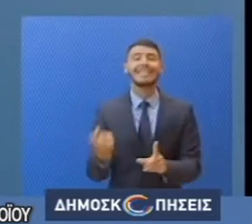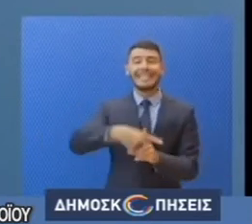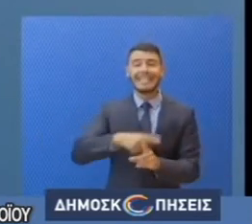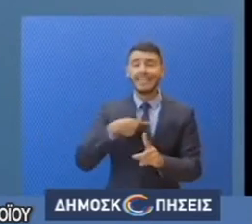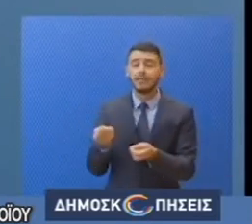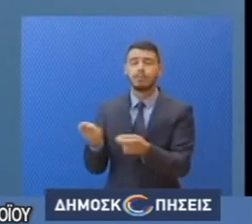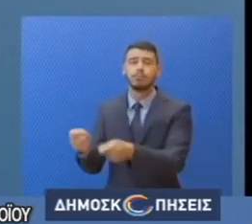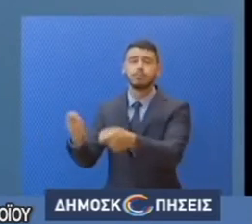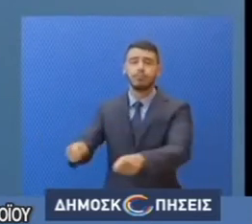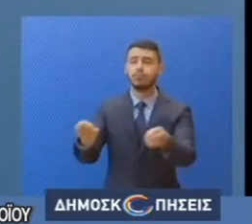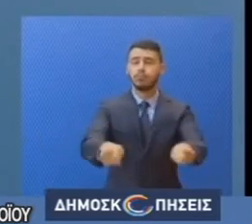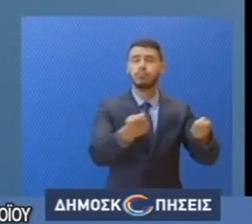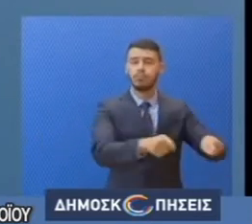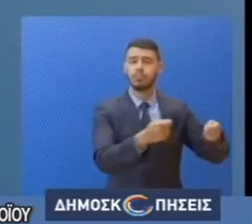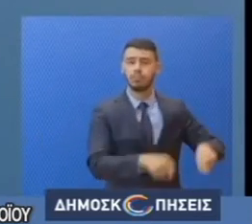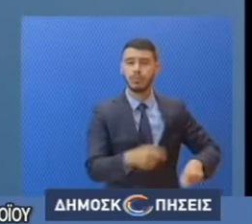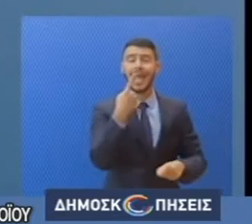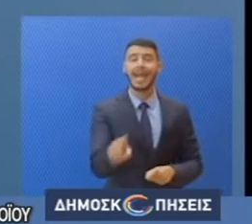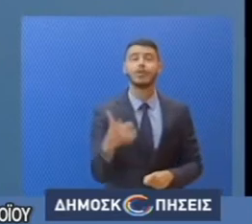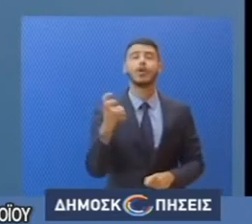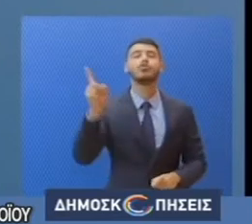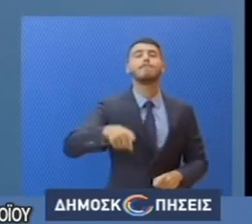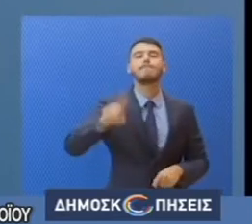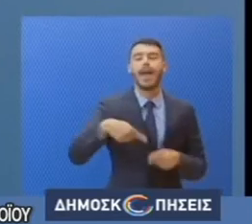λειτουργίας 120 ημερών συνολικά.